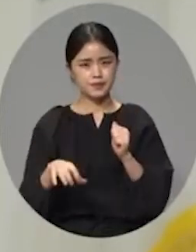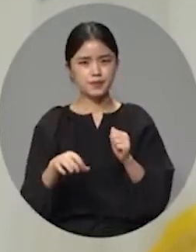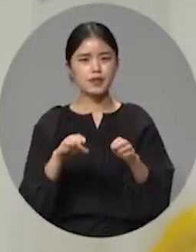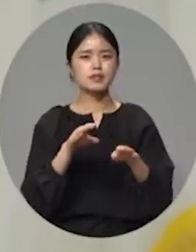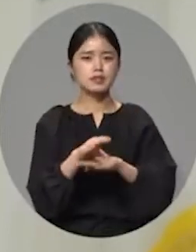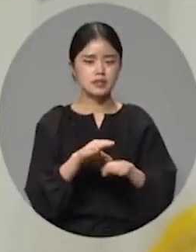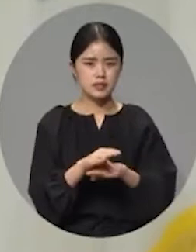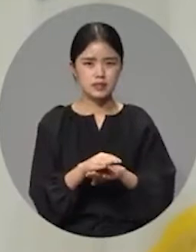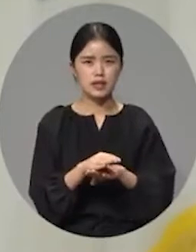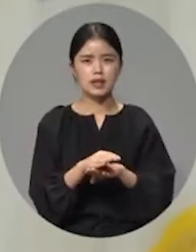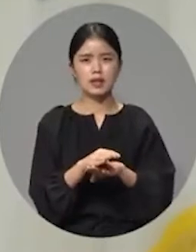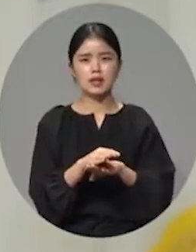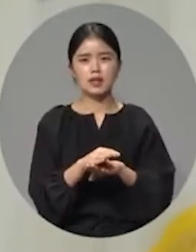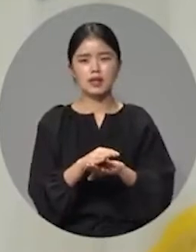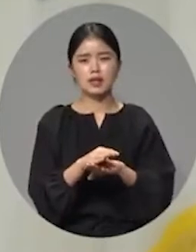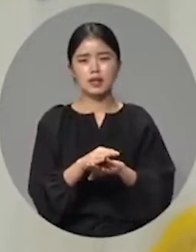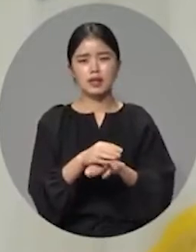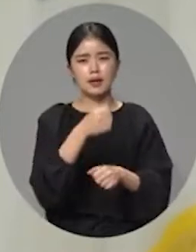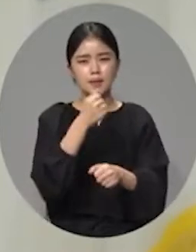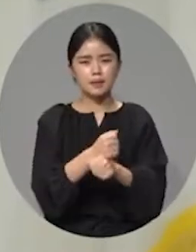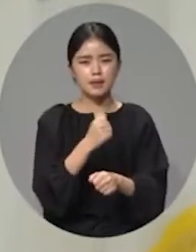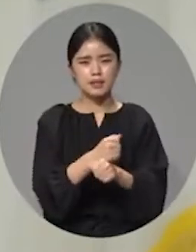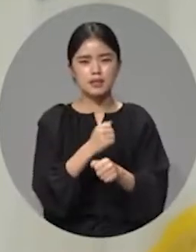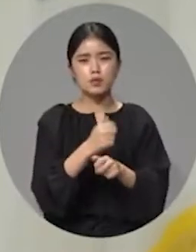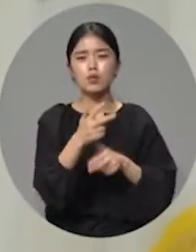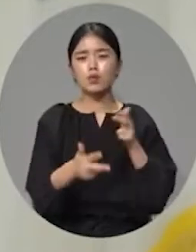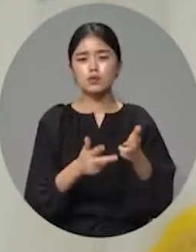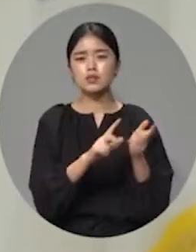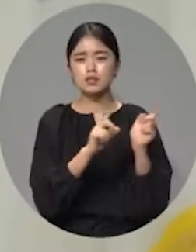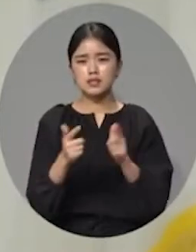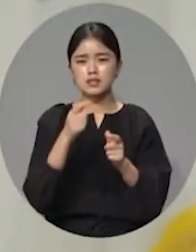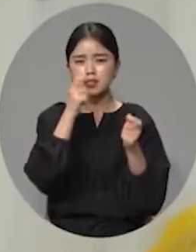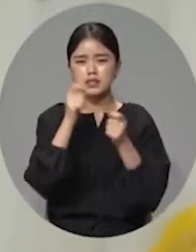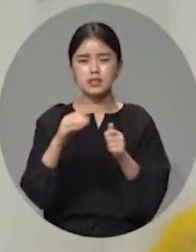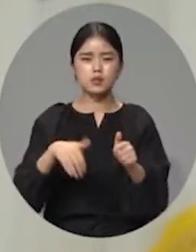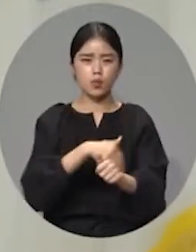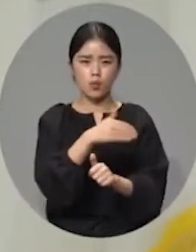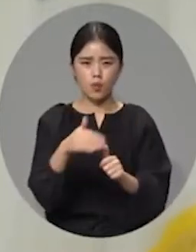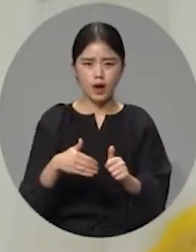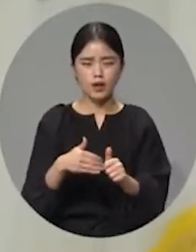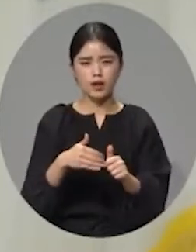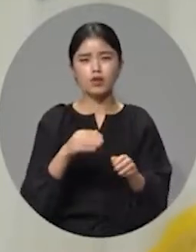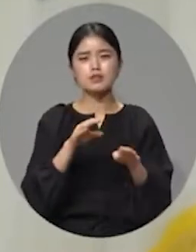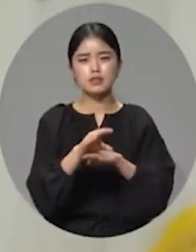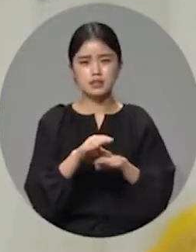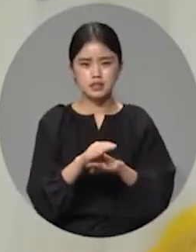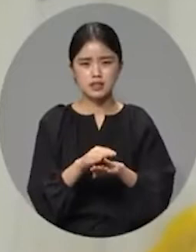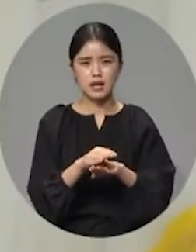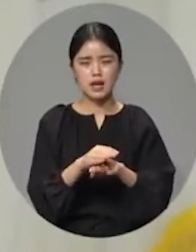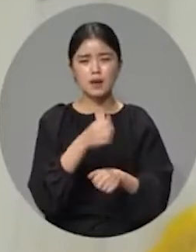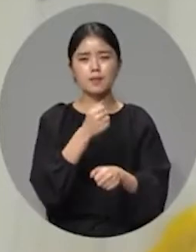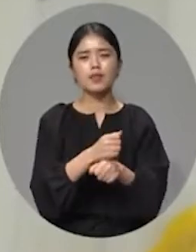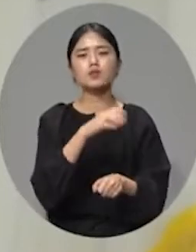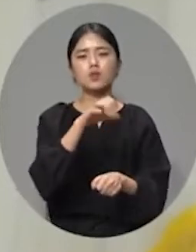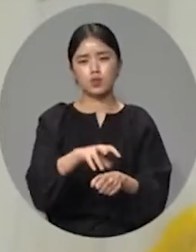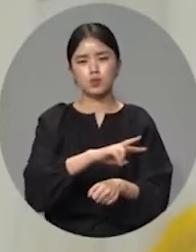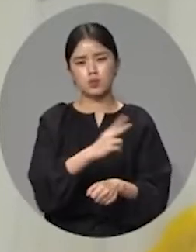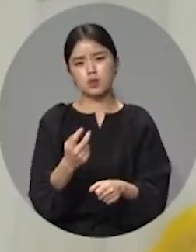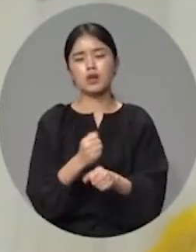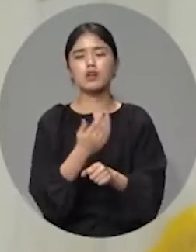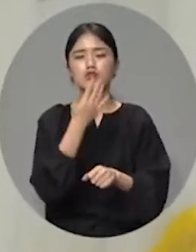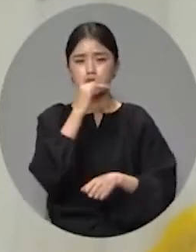상용차 생산 라인들을 친환경 상용차 생산기지로 전환할 수